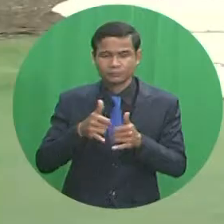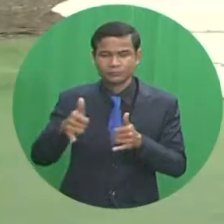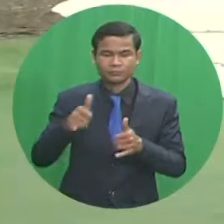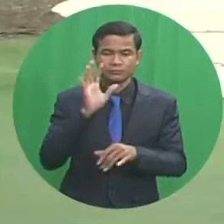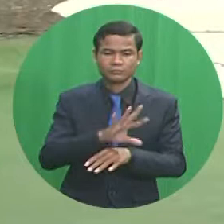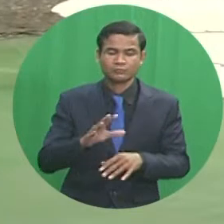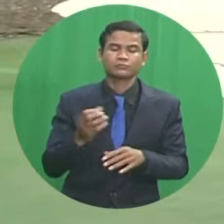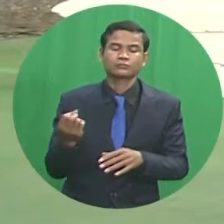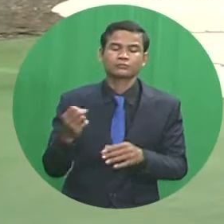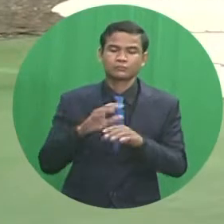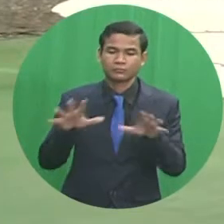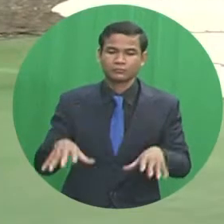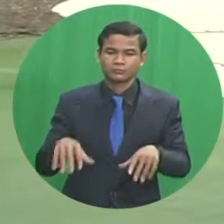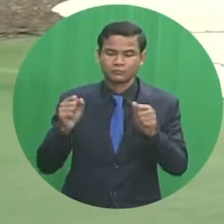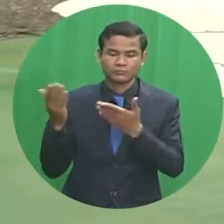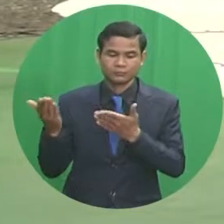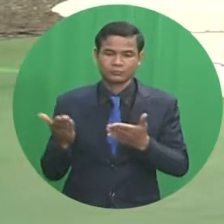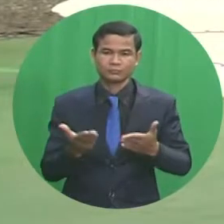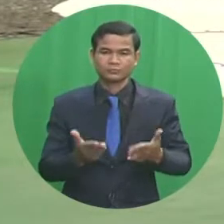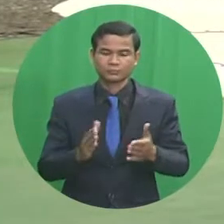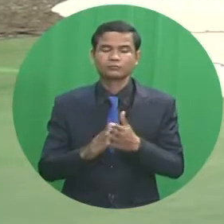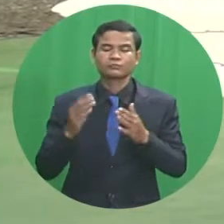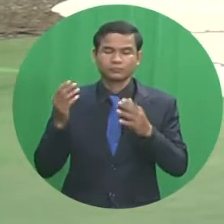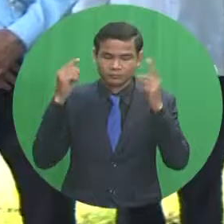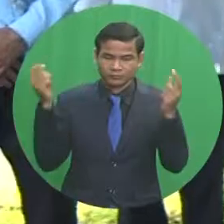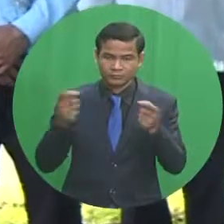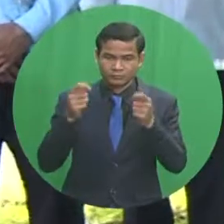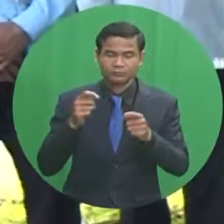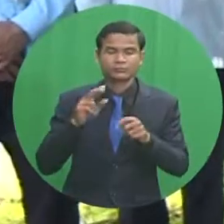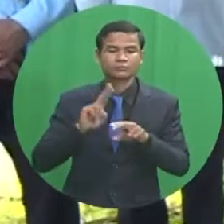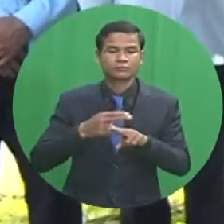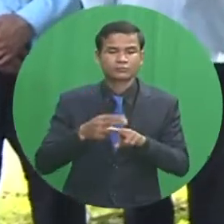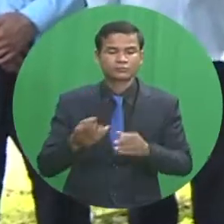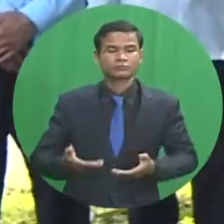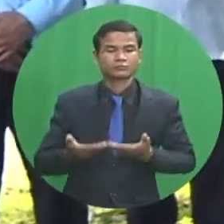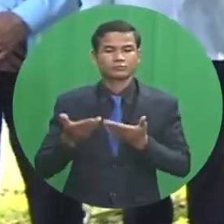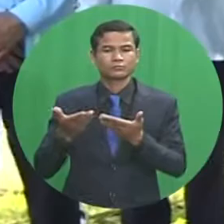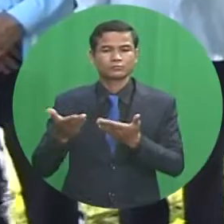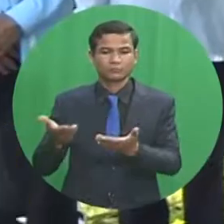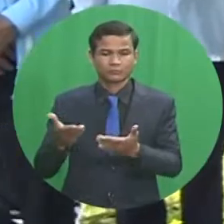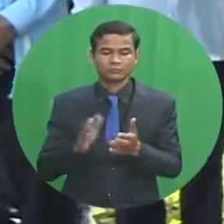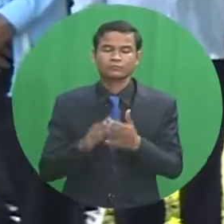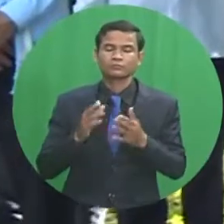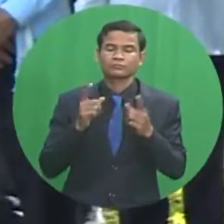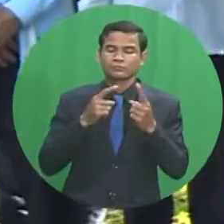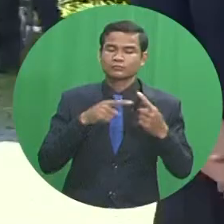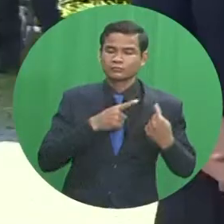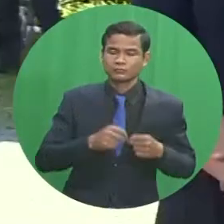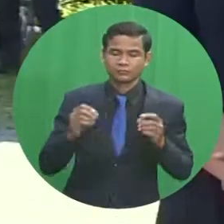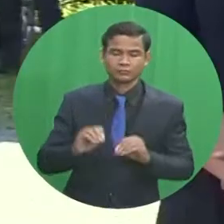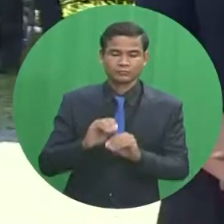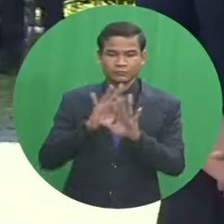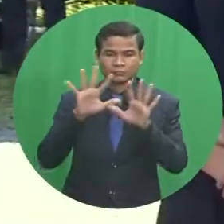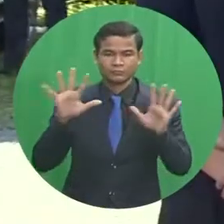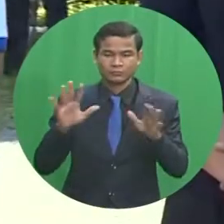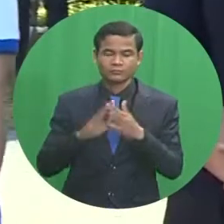ឆ្នាំងបានអញ្ជើញជាតិប្រដីដ៏ខ្ពង់ខ្ពស់ក្នុងពិធីប្រគល់ជូននូវអំណោយដែលជាសម្ដេចនាយកដ៏ថ្លៃថ្លារបស់សម្ដេច